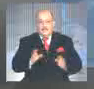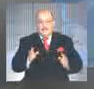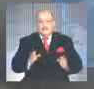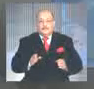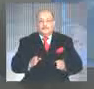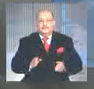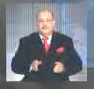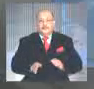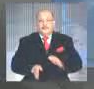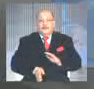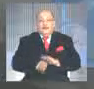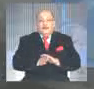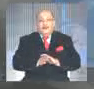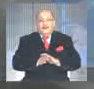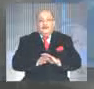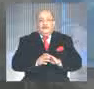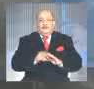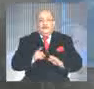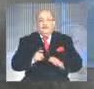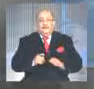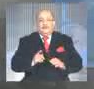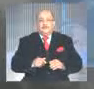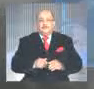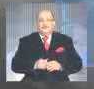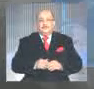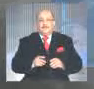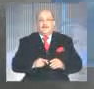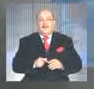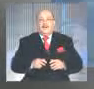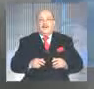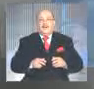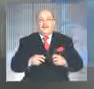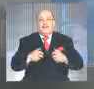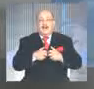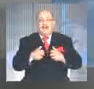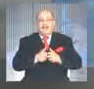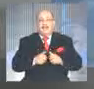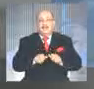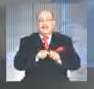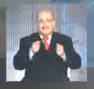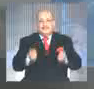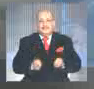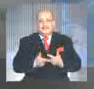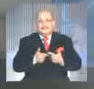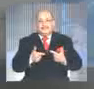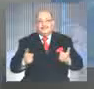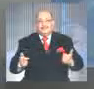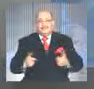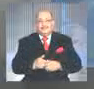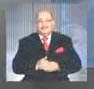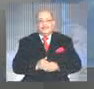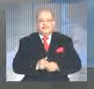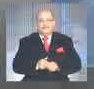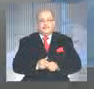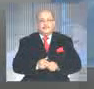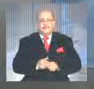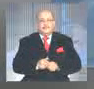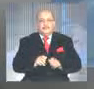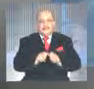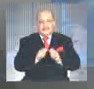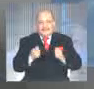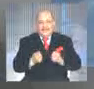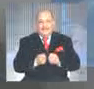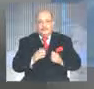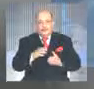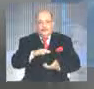لصالون التغليف الغذائي والمشروبات إحدى قاعات مقر الاتحاد التونسي للصناعة والتجارة والصناعات التقليدية، كانت فضاء